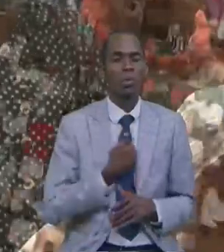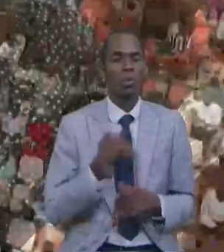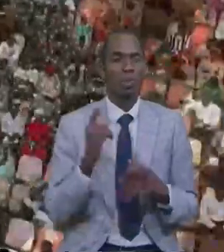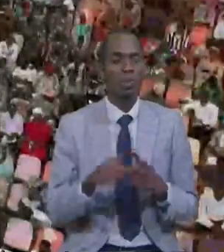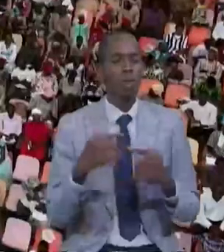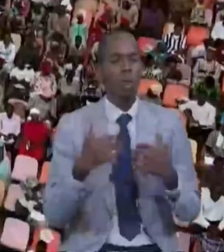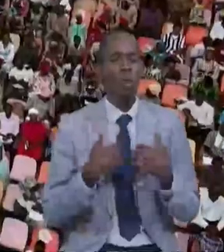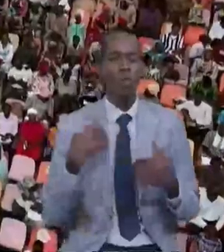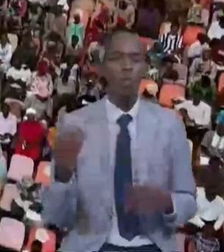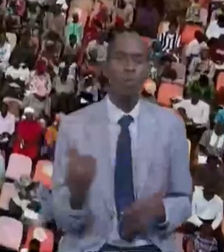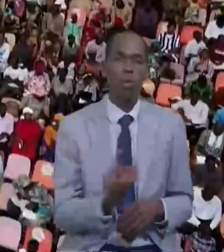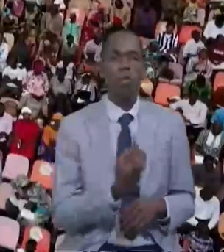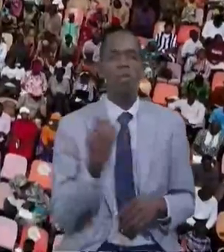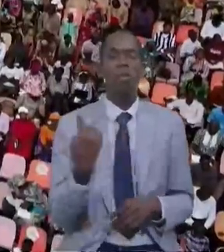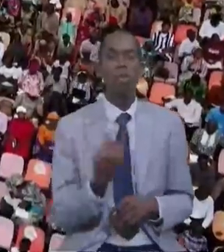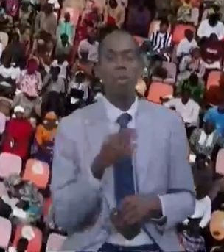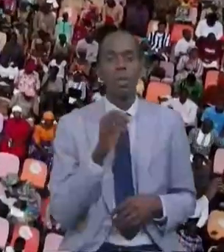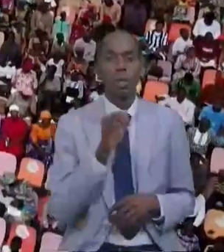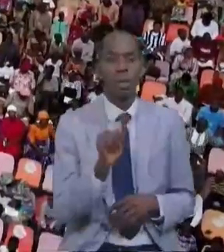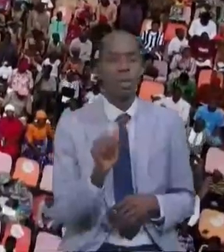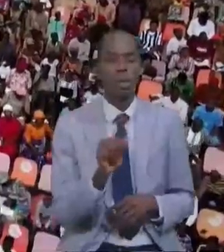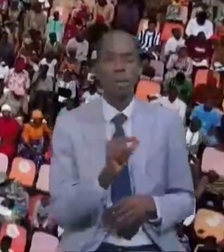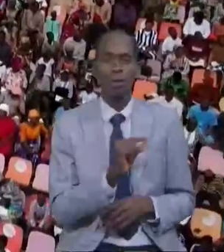parfois les autres sont là, parfois les autres ne sont pas là,